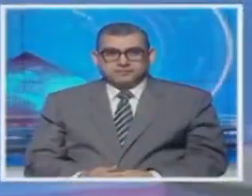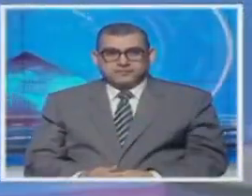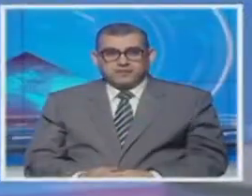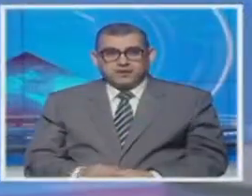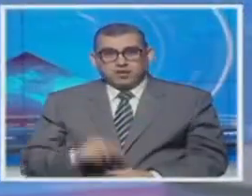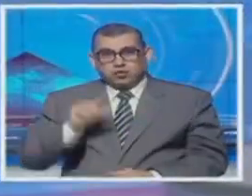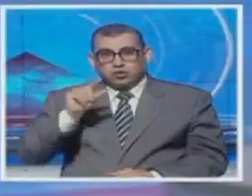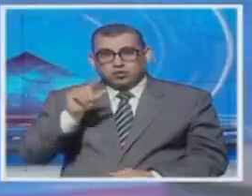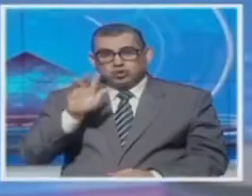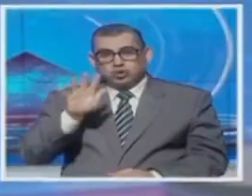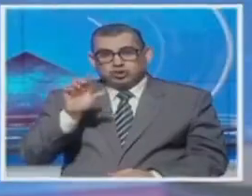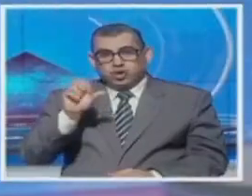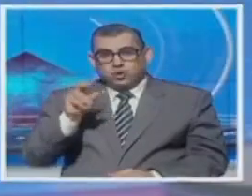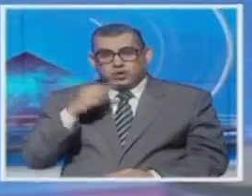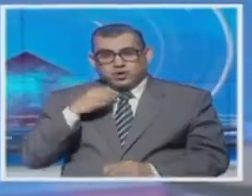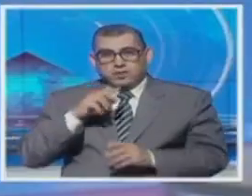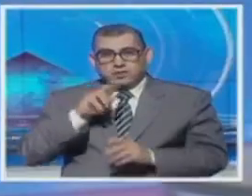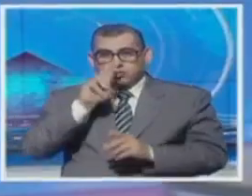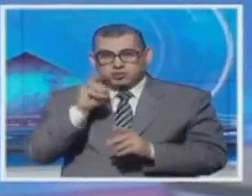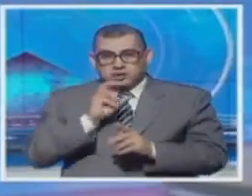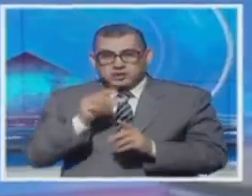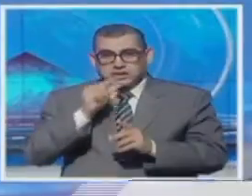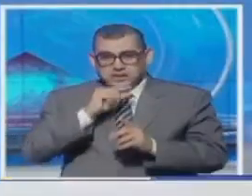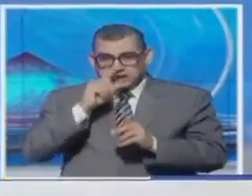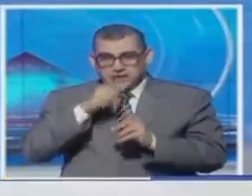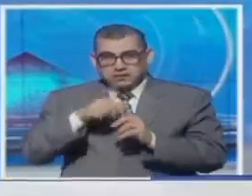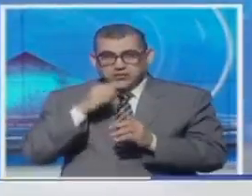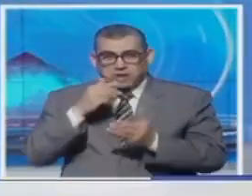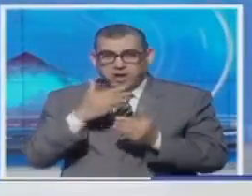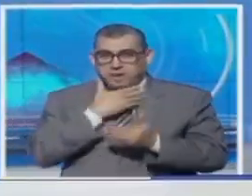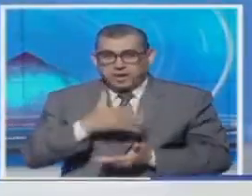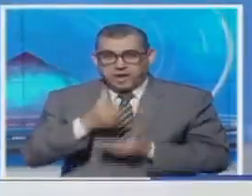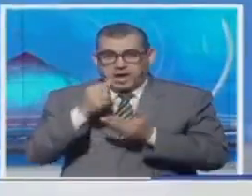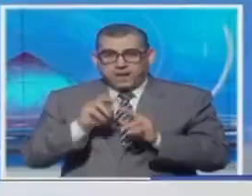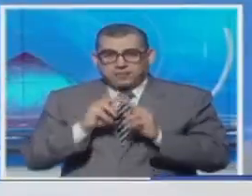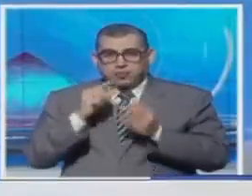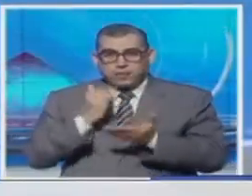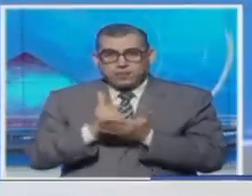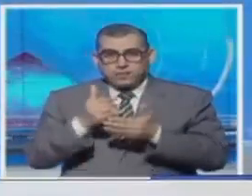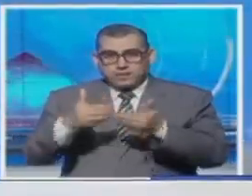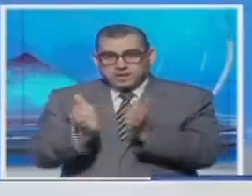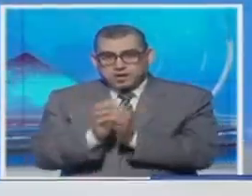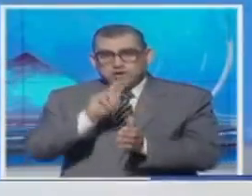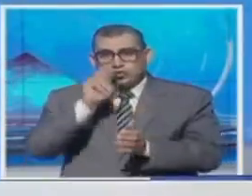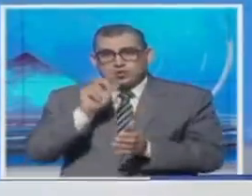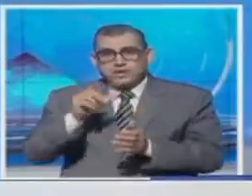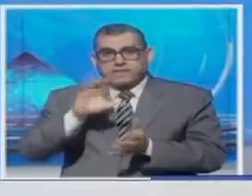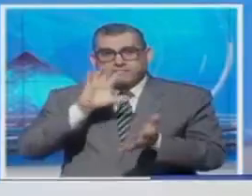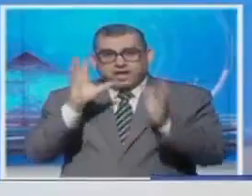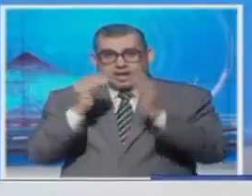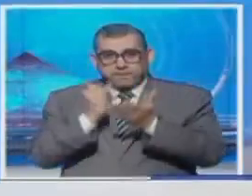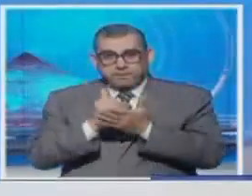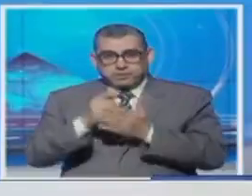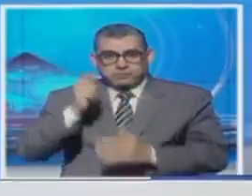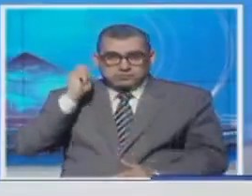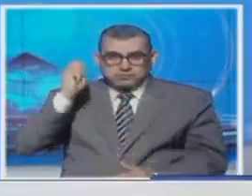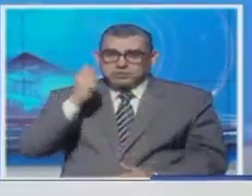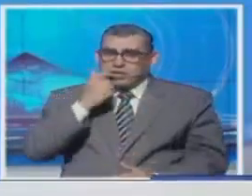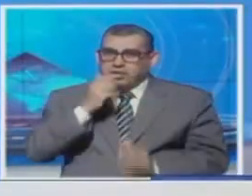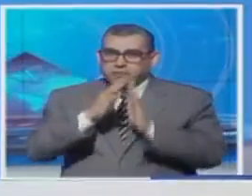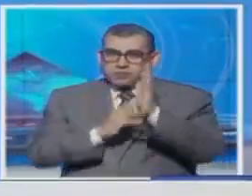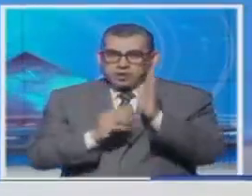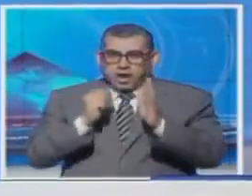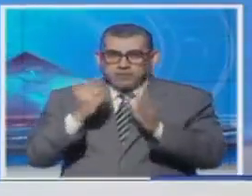استنكر الدكتور شوقي علام مفتي الجمهورية رئيس الأمانة العامة لدور وهيئات الإفتاء في العالم بأشد